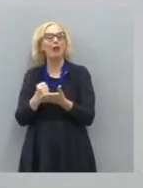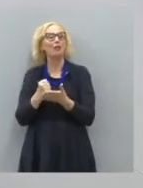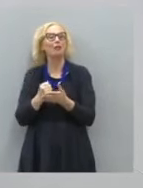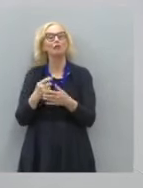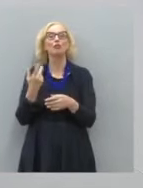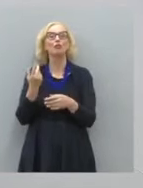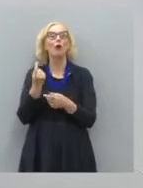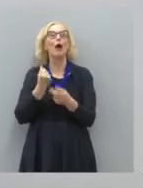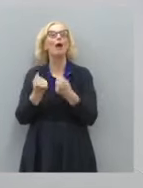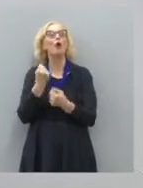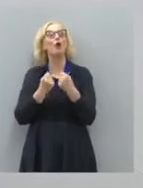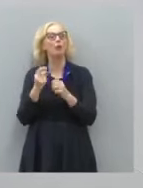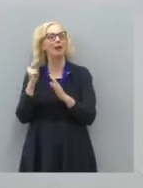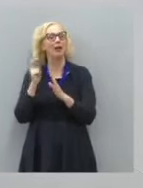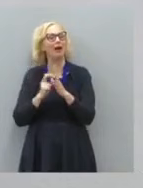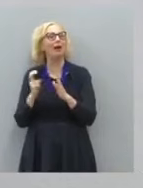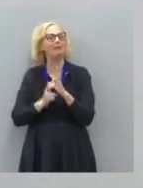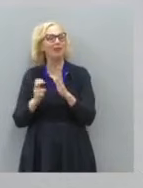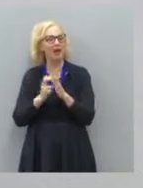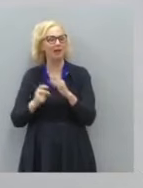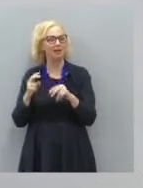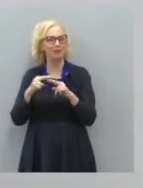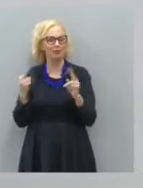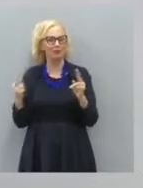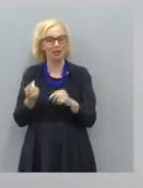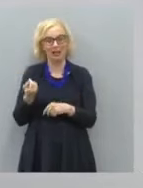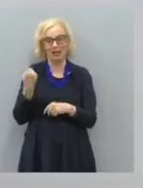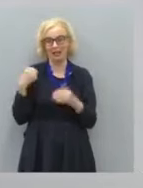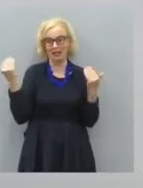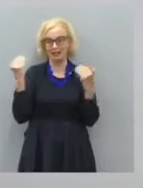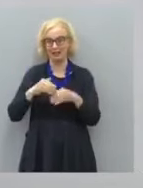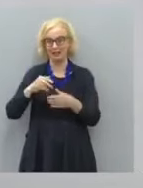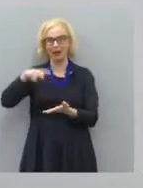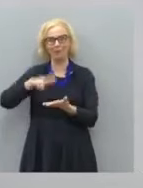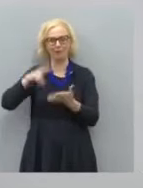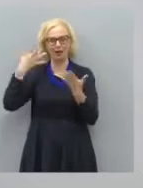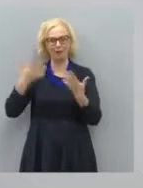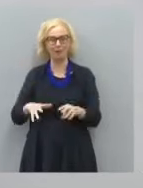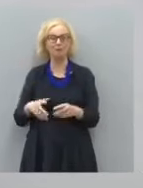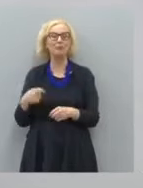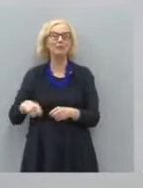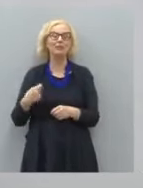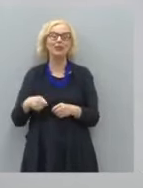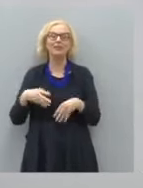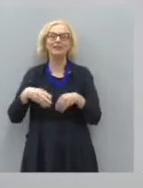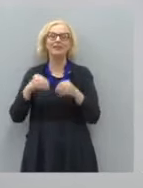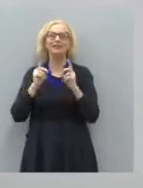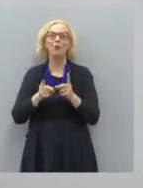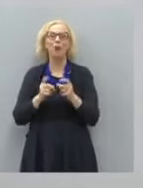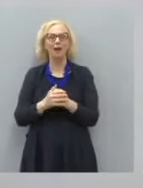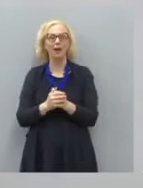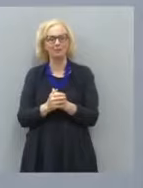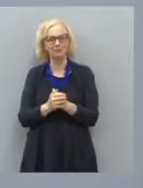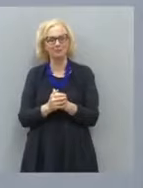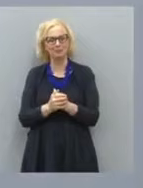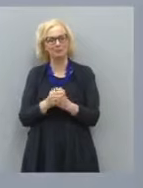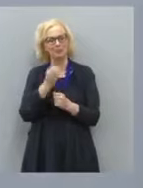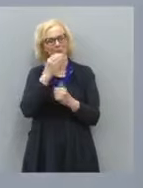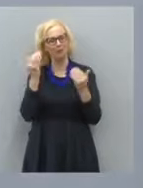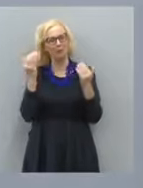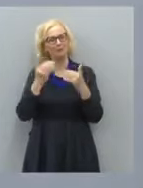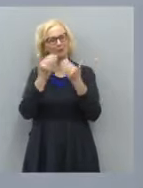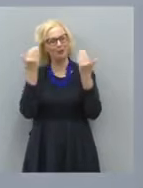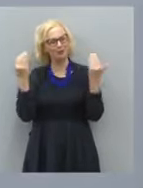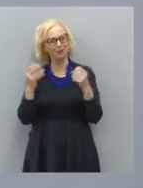l'assestamento di bilancio approvati ieri sera dalla giunta provinciale presidente da quale argomento vogliamo partire si buongiorno